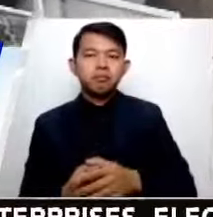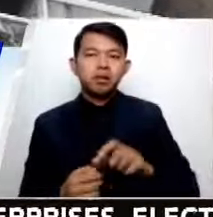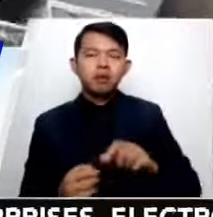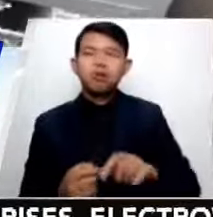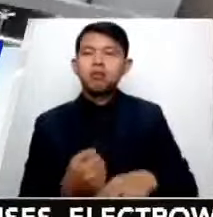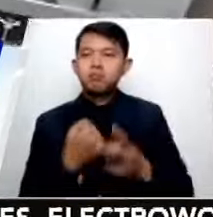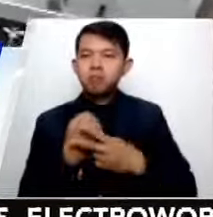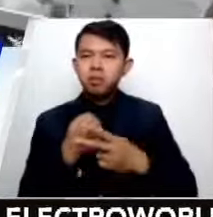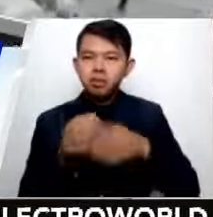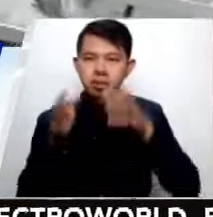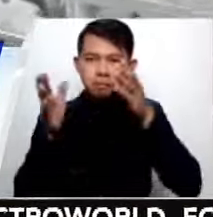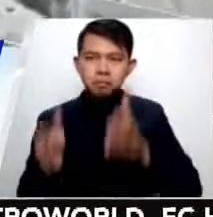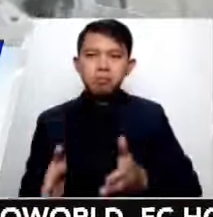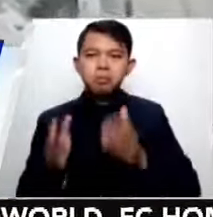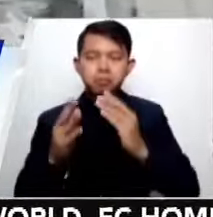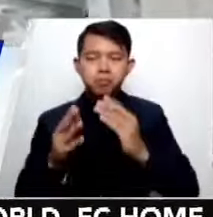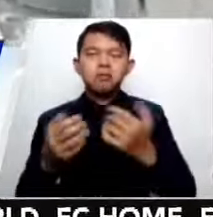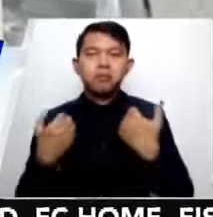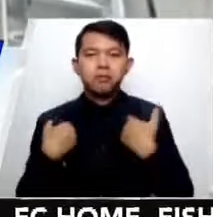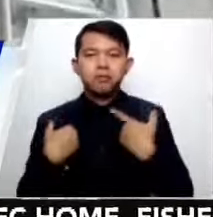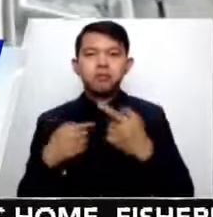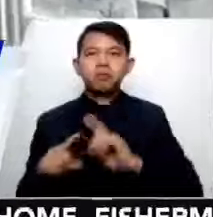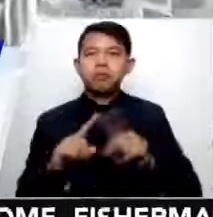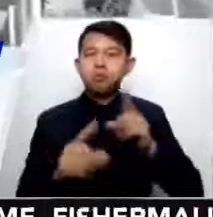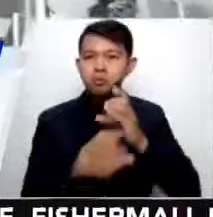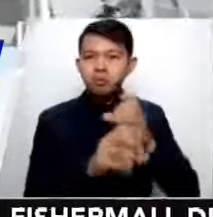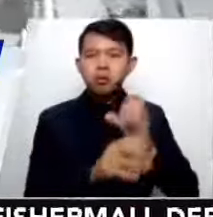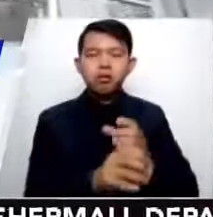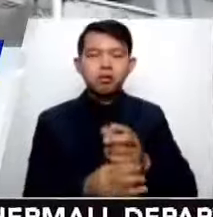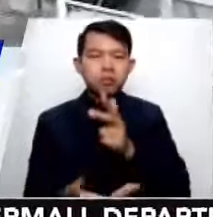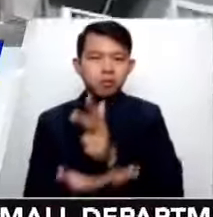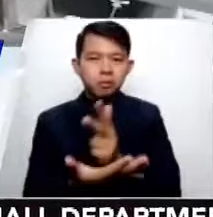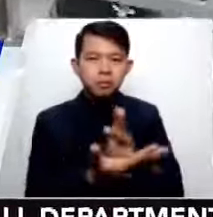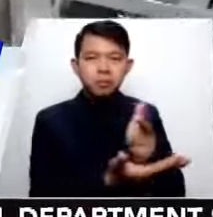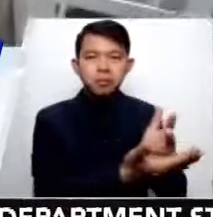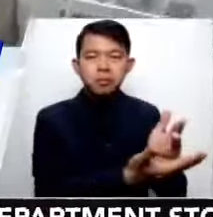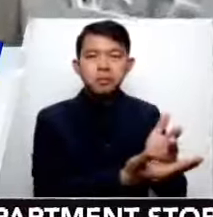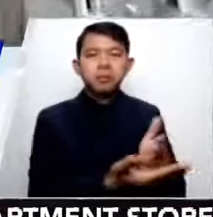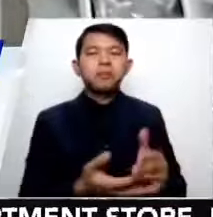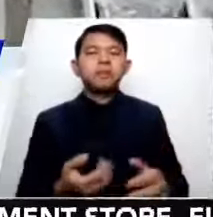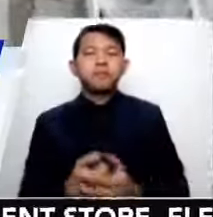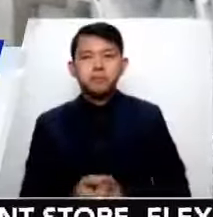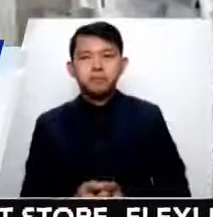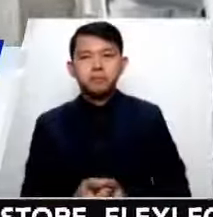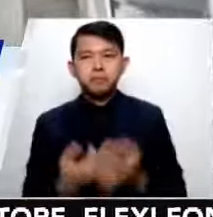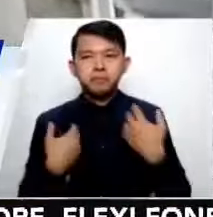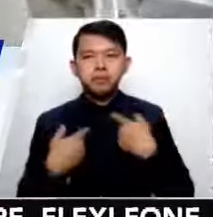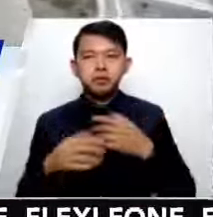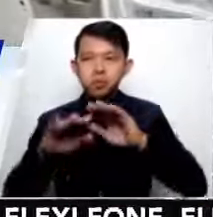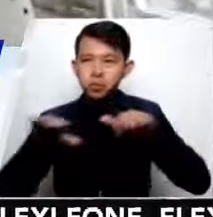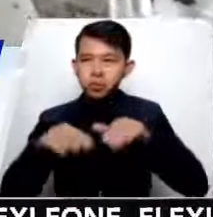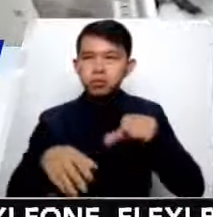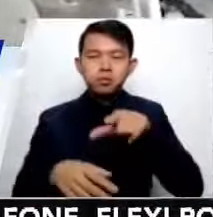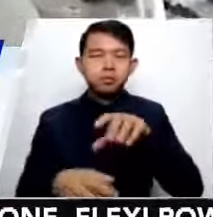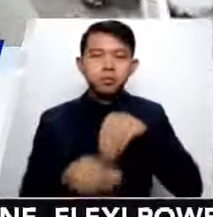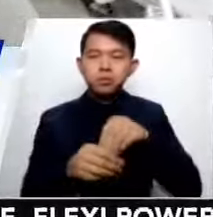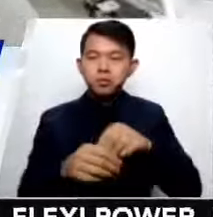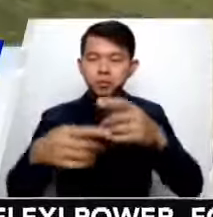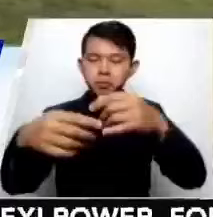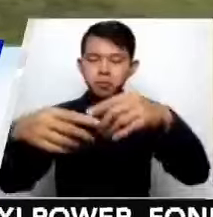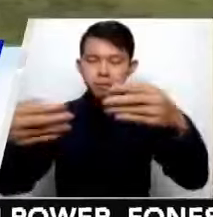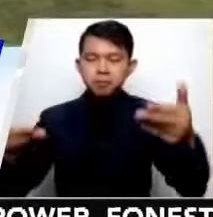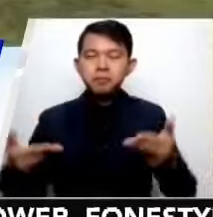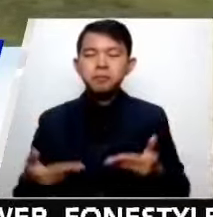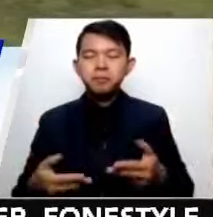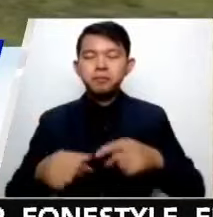cars naman ang nakaparada sa labas. May Olympic-sized swimming pool din sa compound. Nasa likod lang ng mismong munisipyo ng